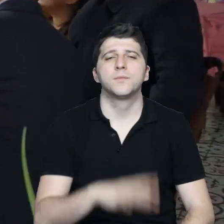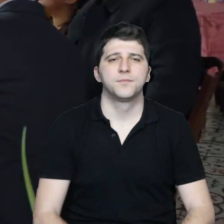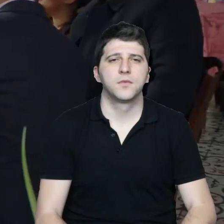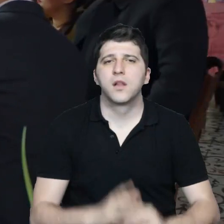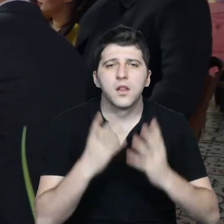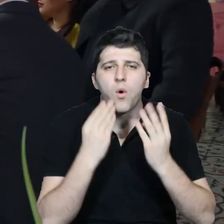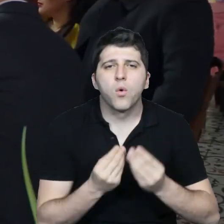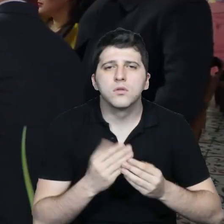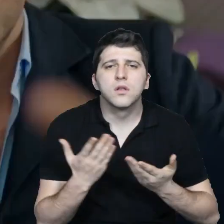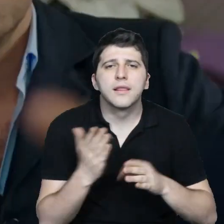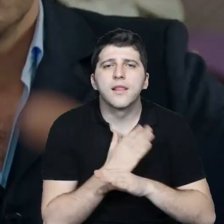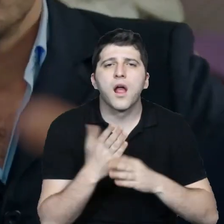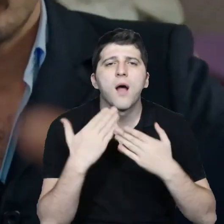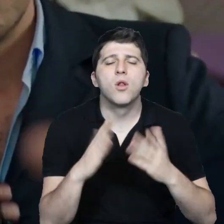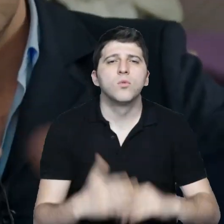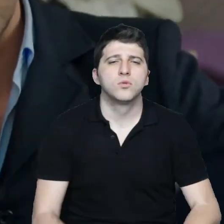Ne oldu? Niye herkes cıklıyor?